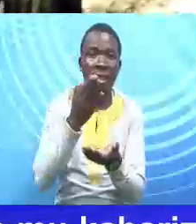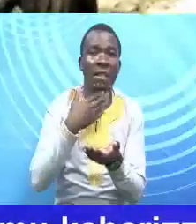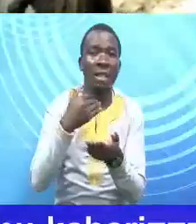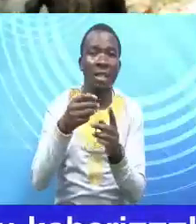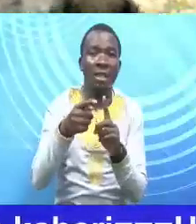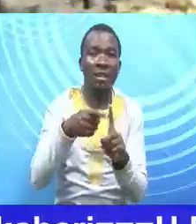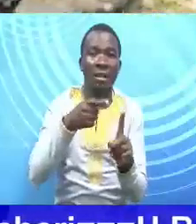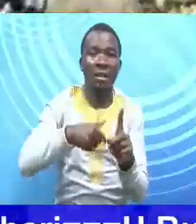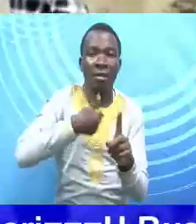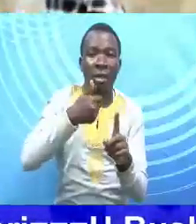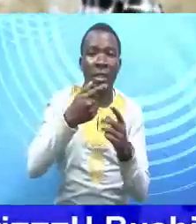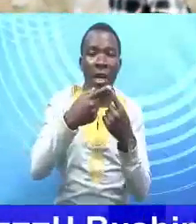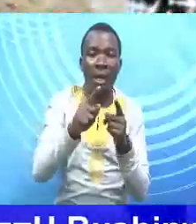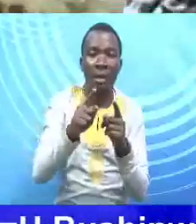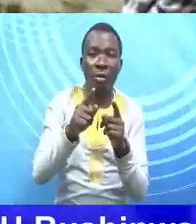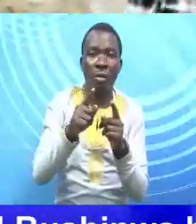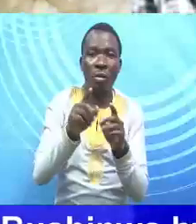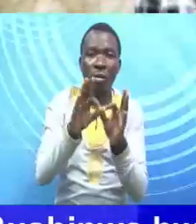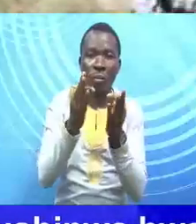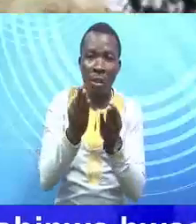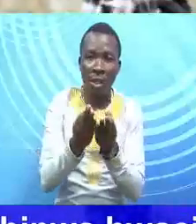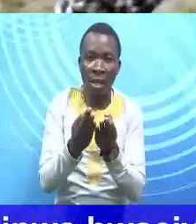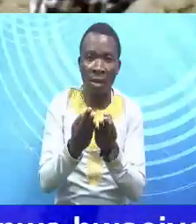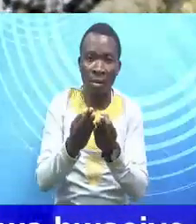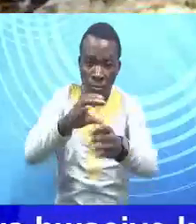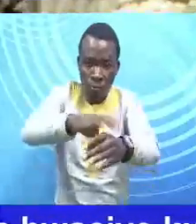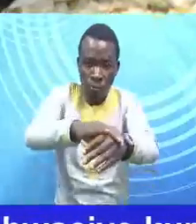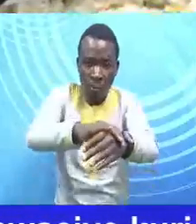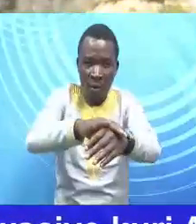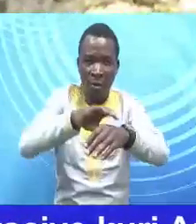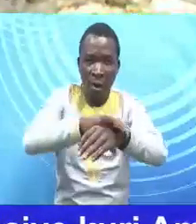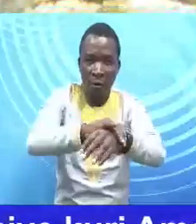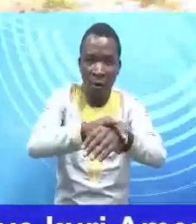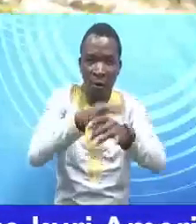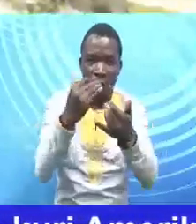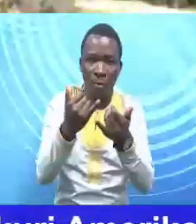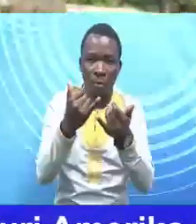ariko umuryango we ukajya umufasha. Iyi nshuro yiyahuye ni iya cumi